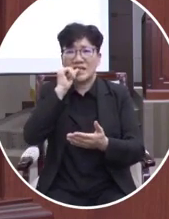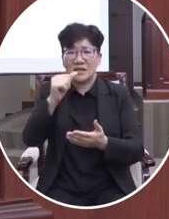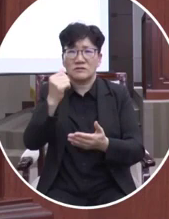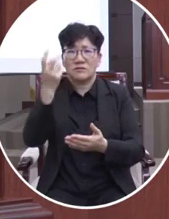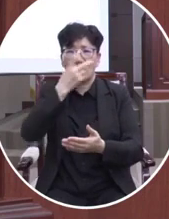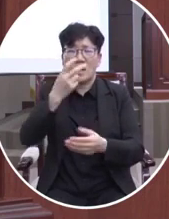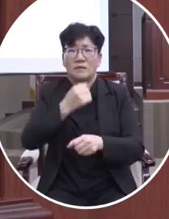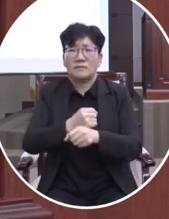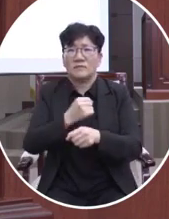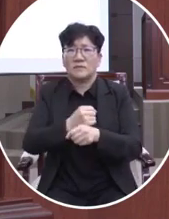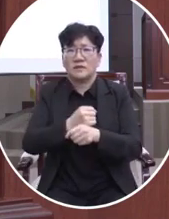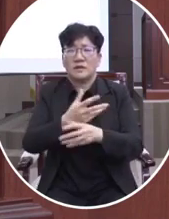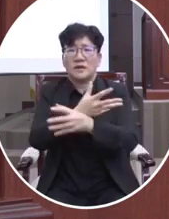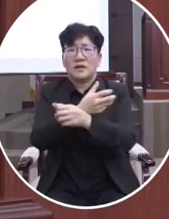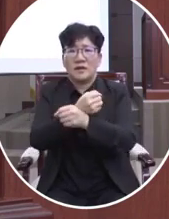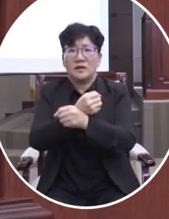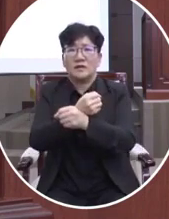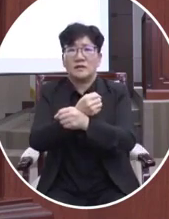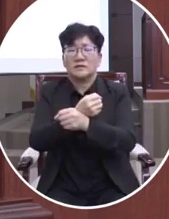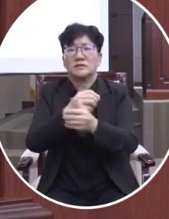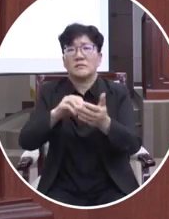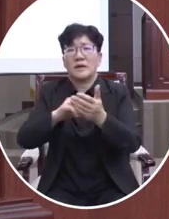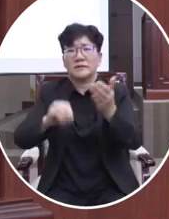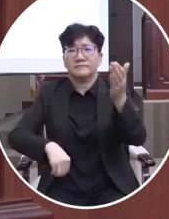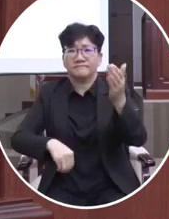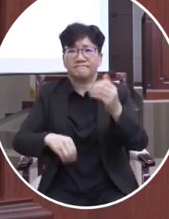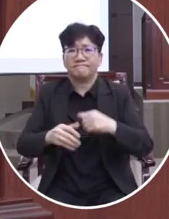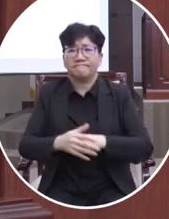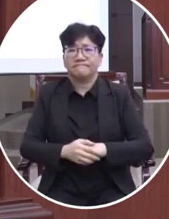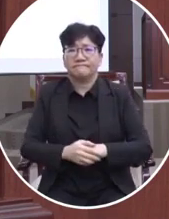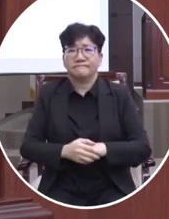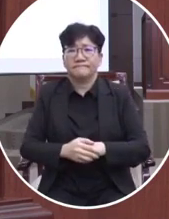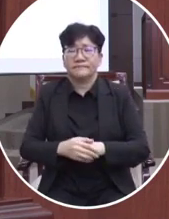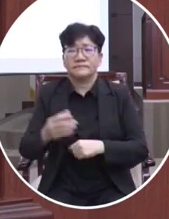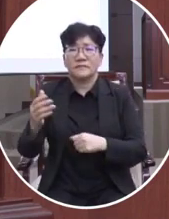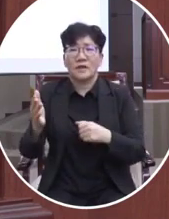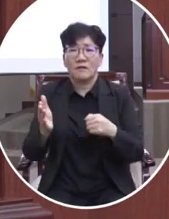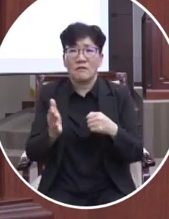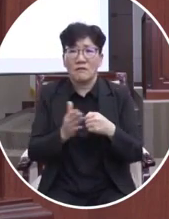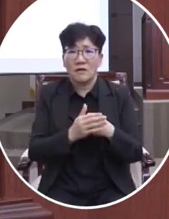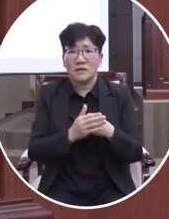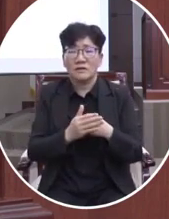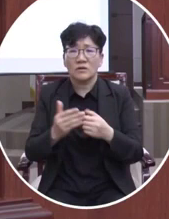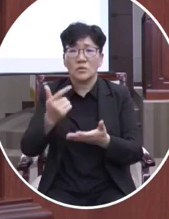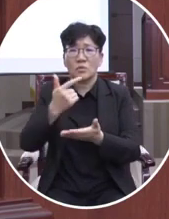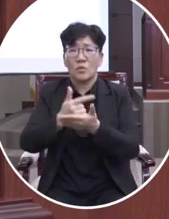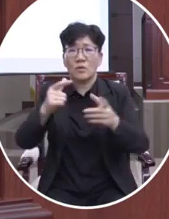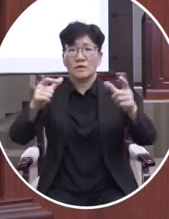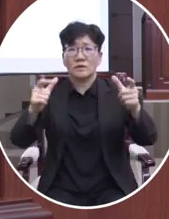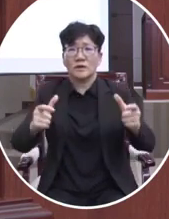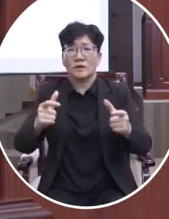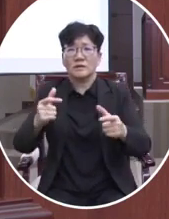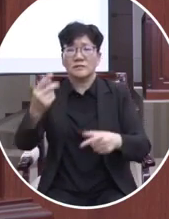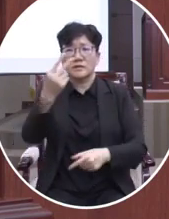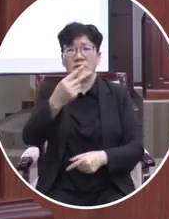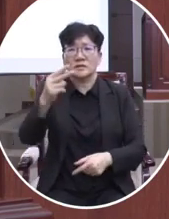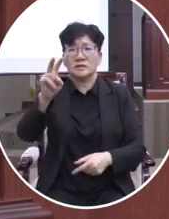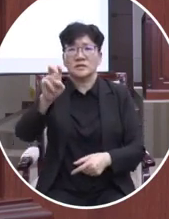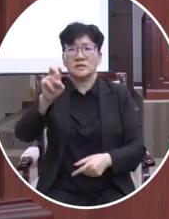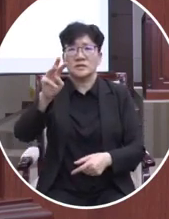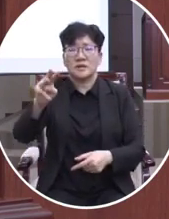철저히 관리감독하여 계약에서 배제합시다 그래야 우리가이 노원구에서